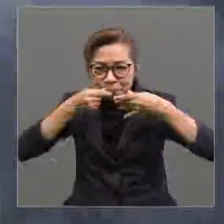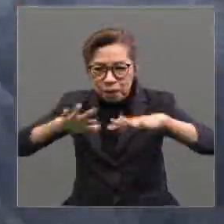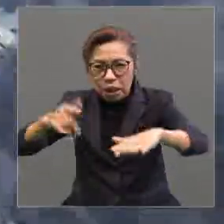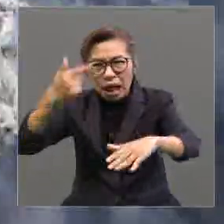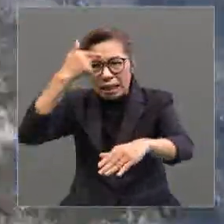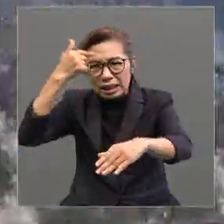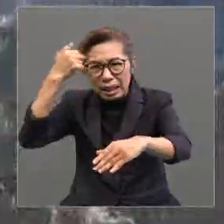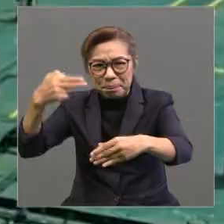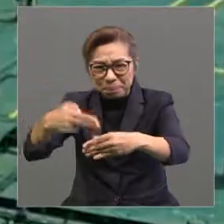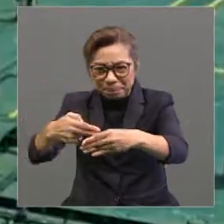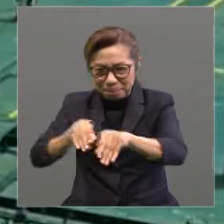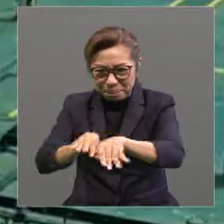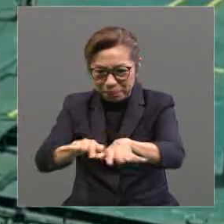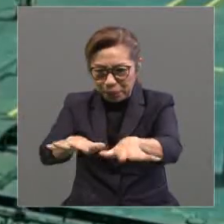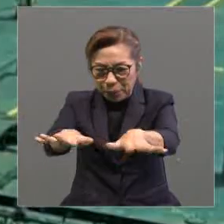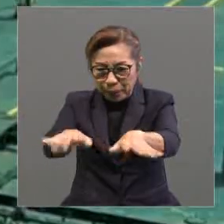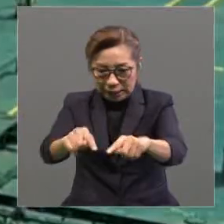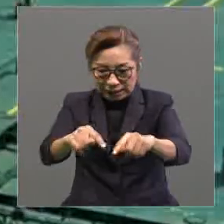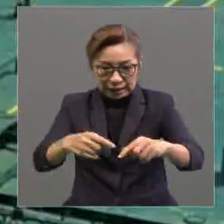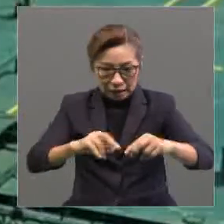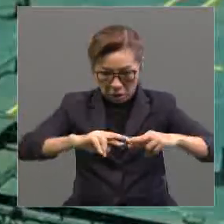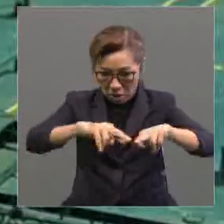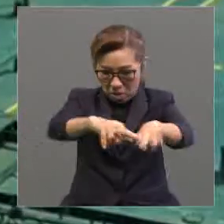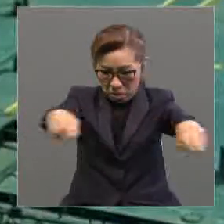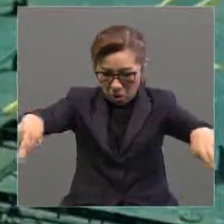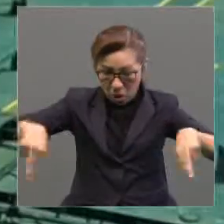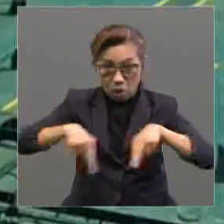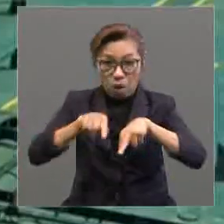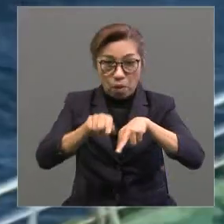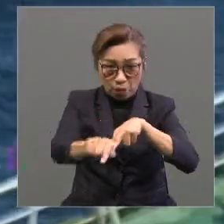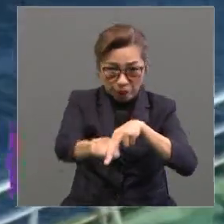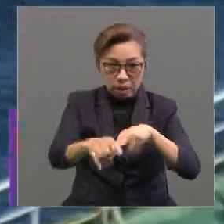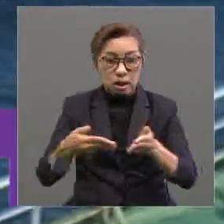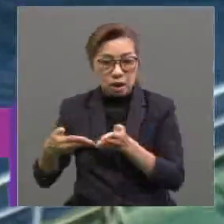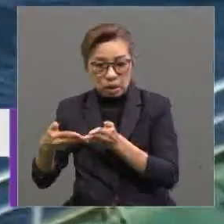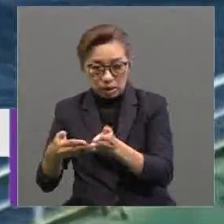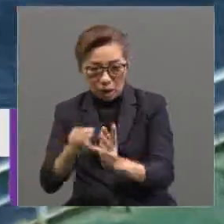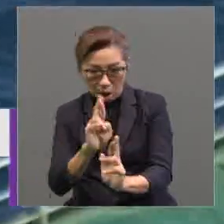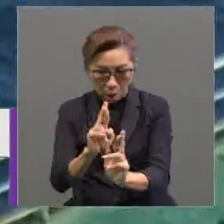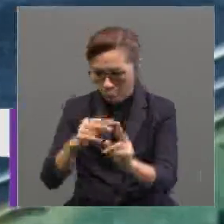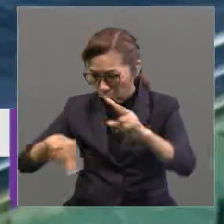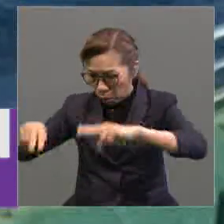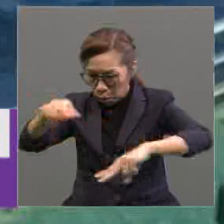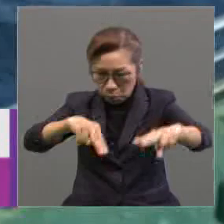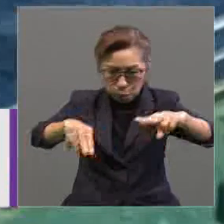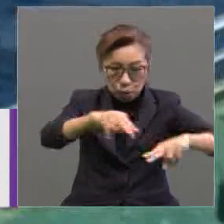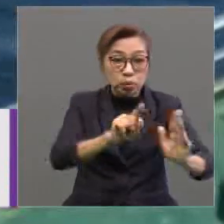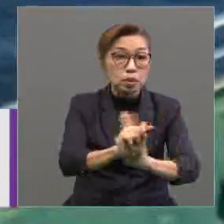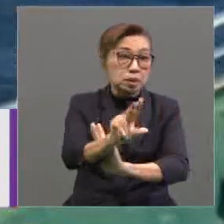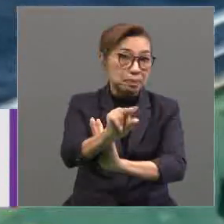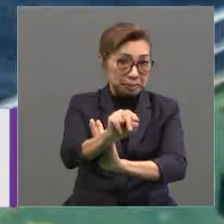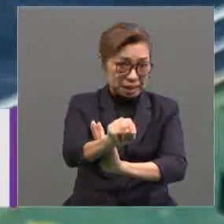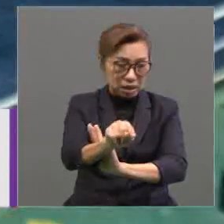การล้อมบูมนะครับห่างจากทุ่นเกิดเหตุ 400เมตรพร้อมกับจัดเรือเฝ้าระวังตรวจสอบทุกๆ 30นาที